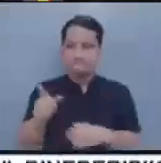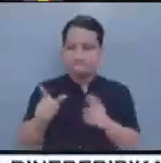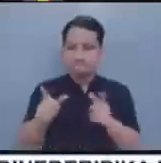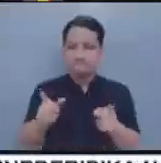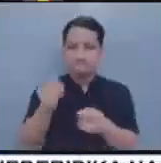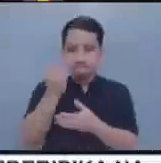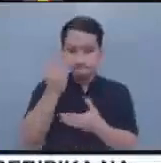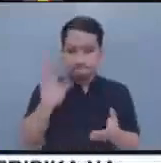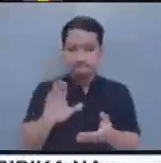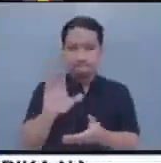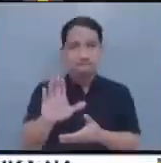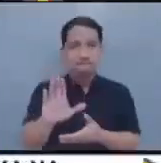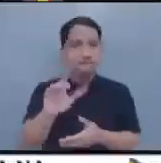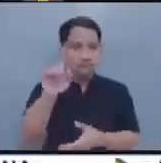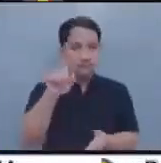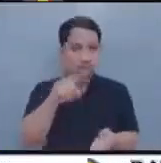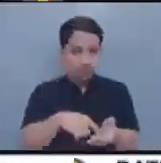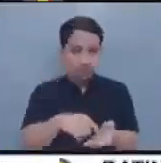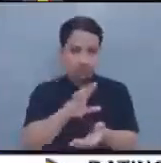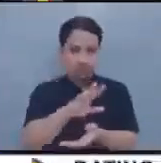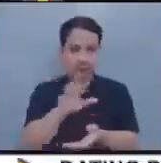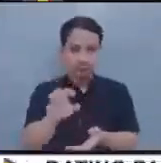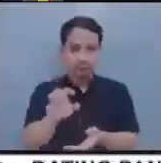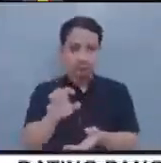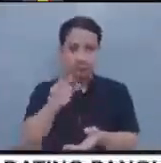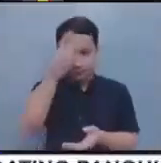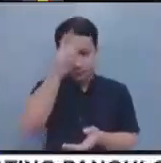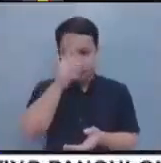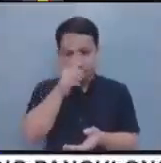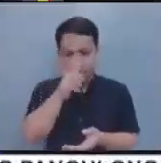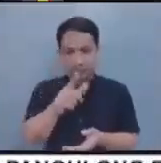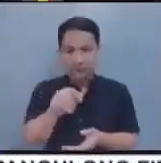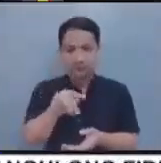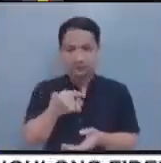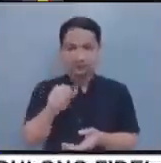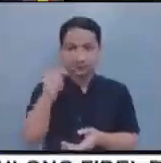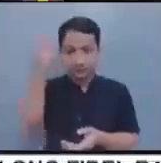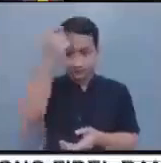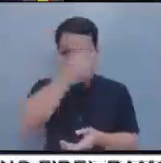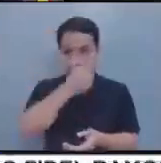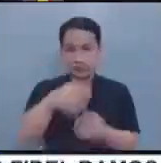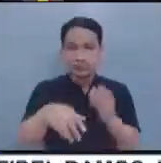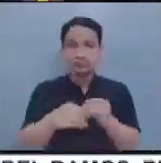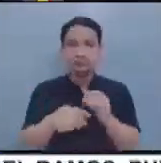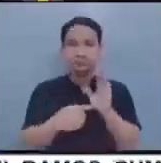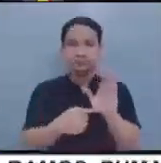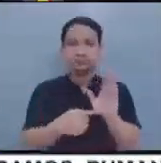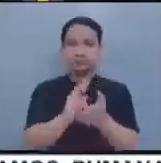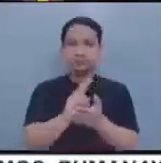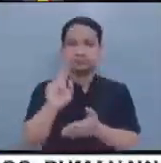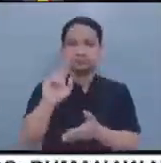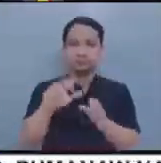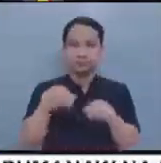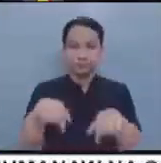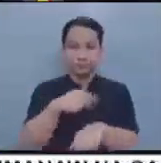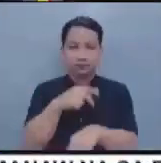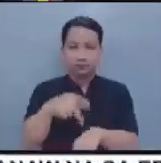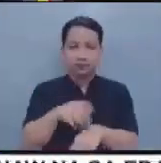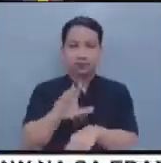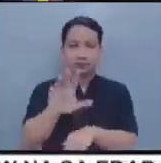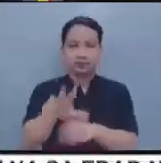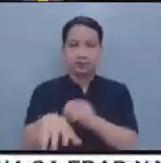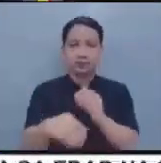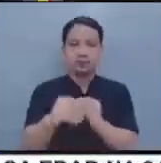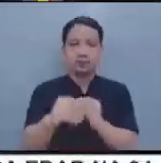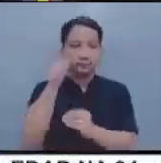Mahigit 1,500 Latin honorees nagtapos sa isa sa mga nangungunang universidad sa bansa. May ulat si Lou Antonio ng